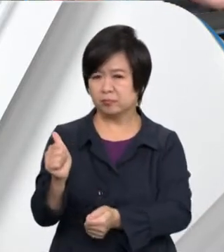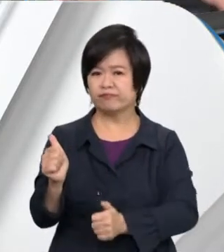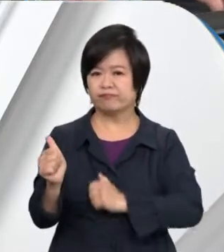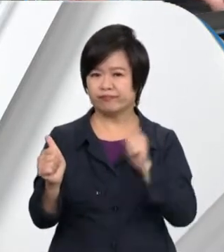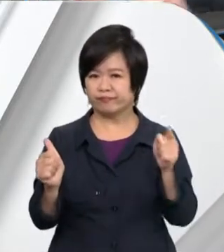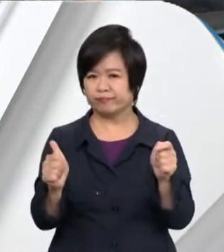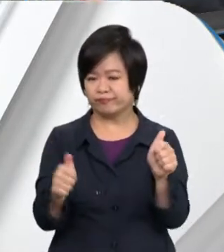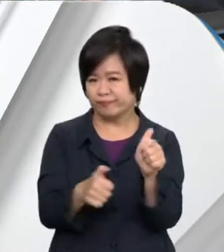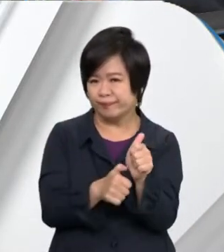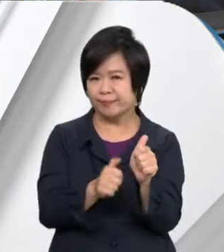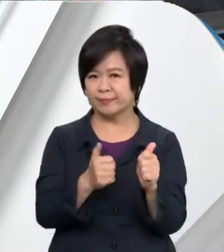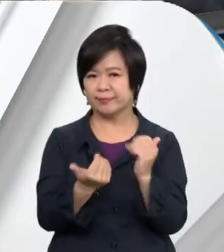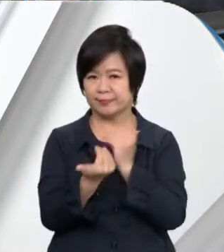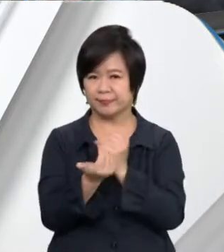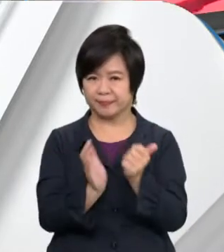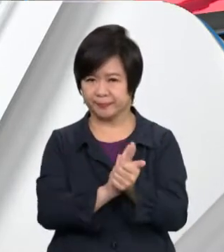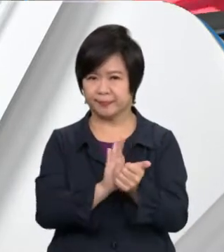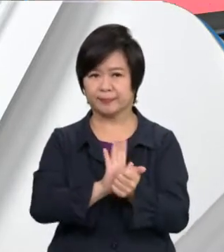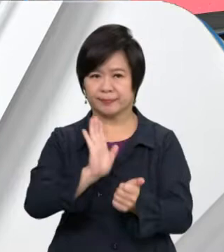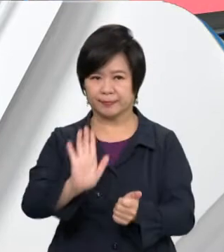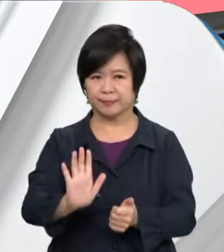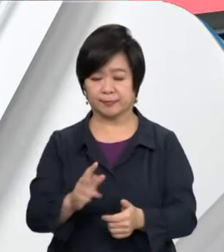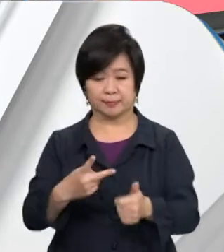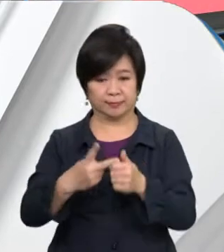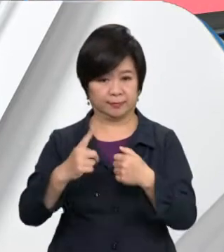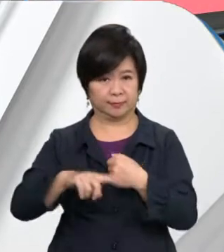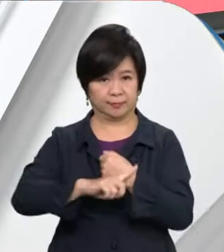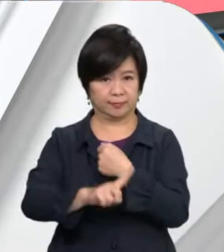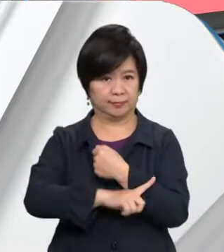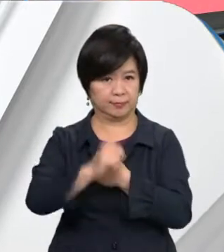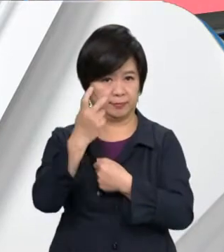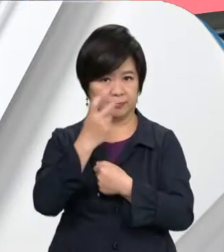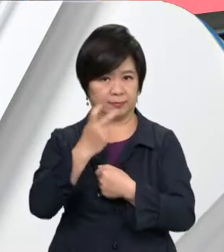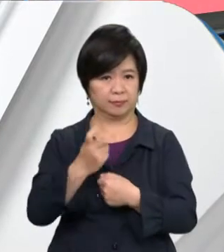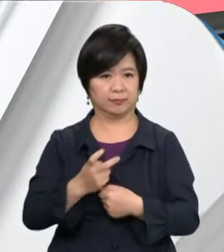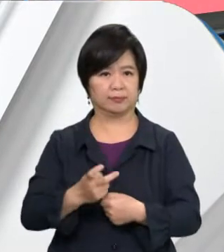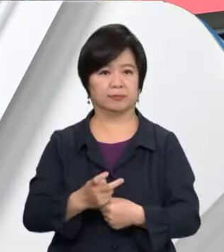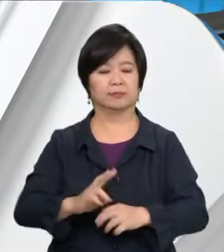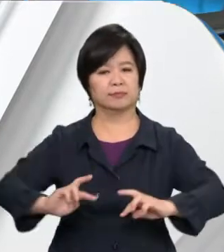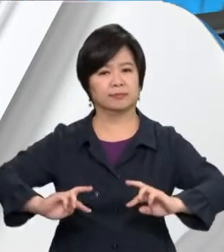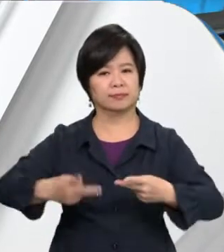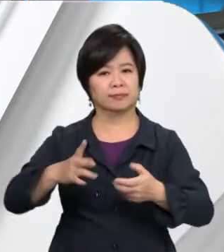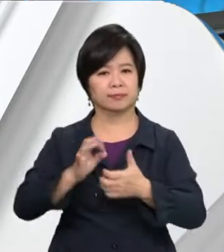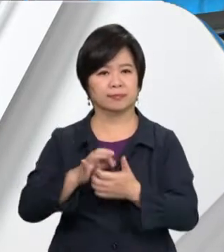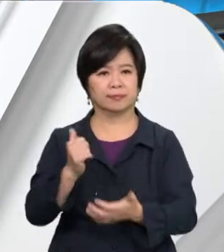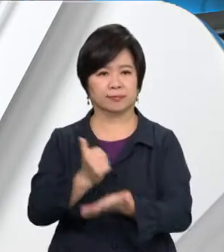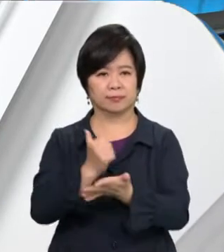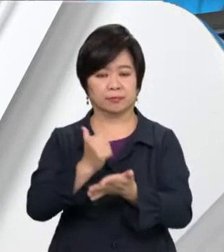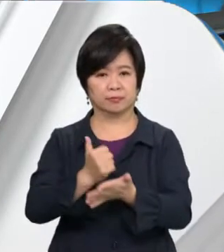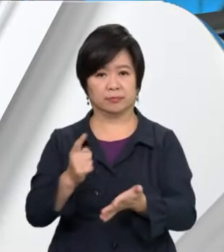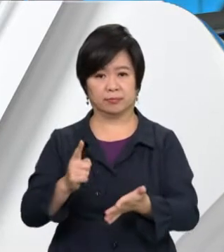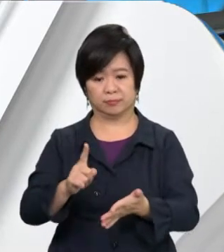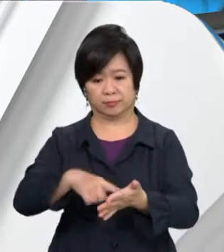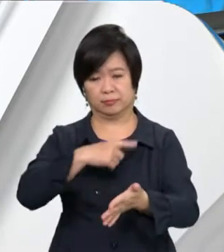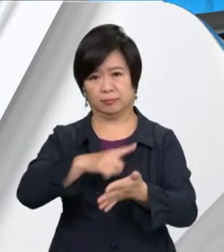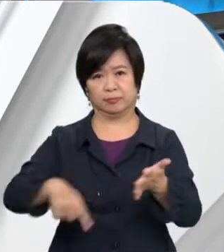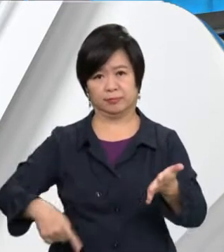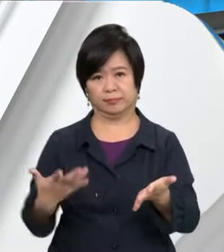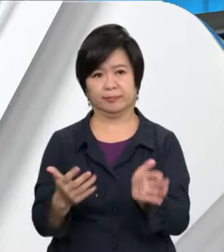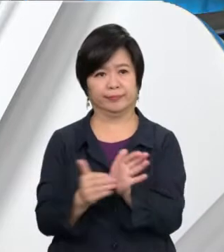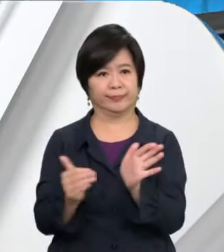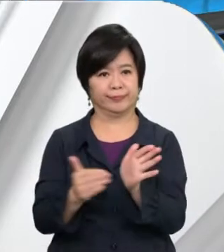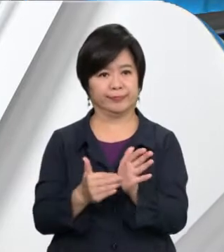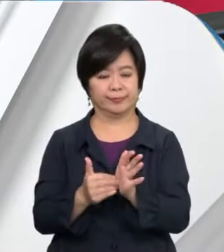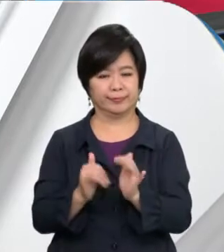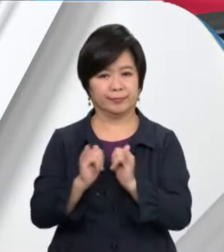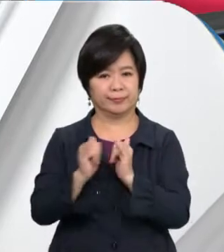邱子正的因，二审判决时间多变，因为当时无效的判决已经停言了。苗栗人